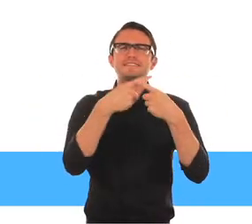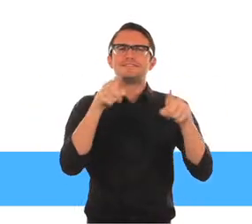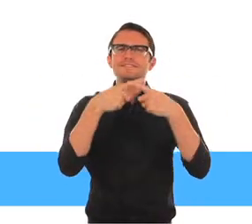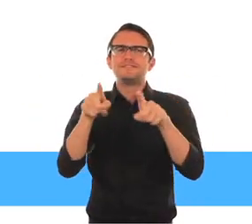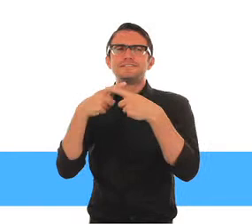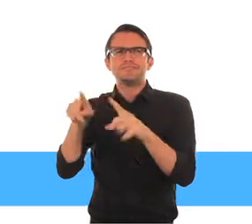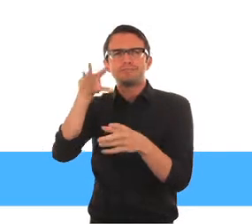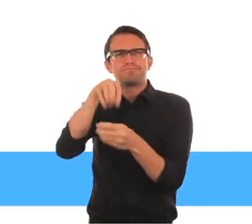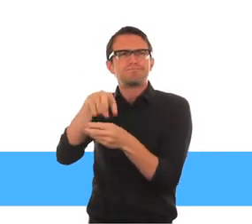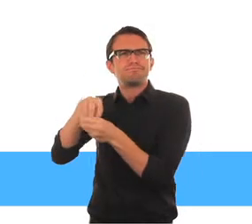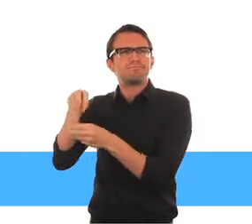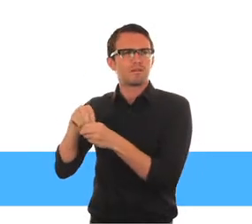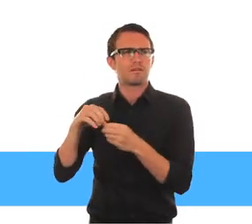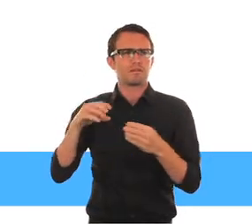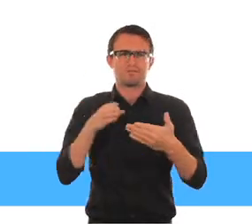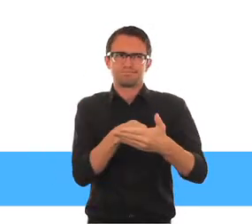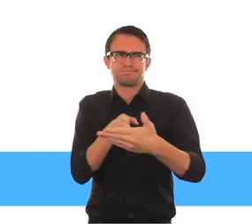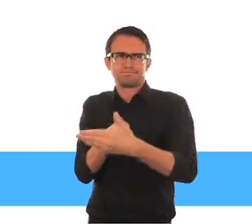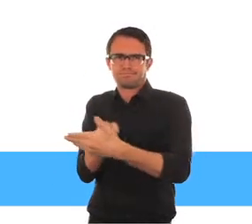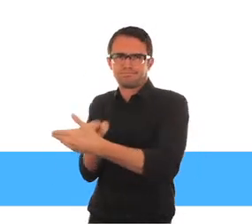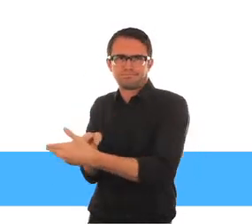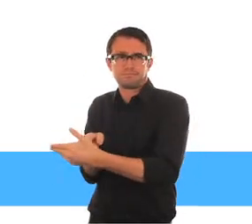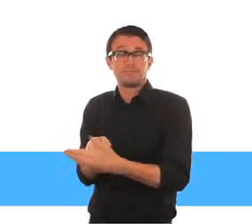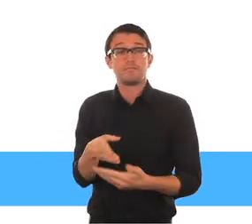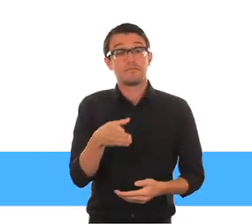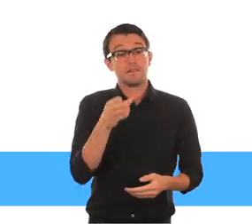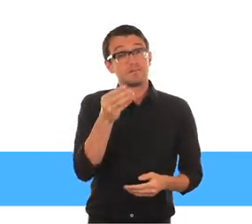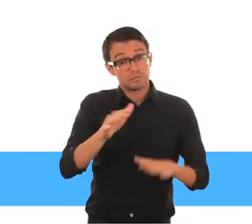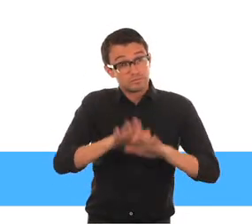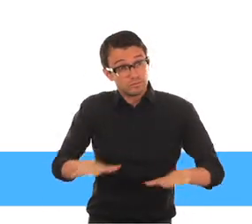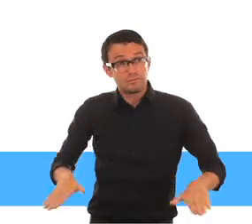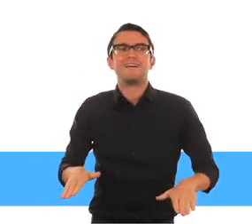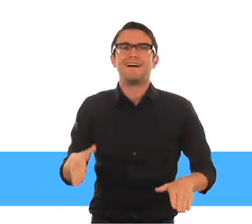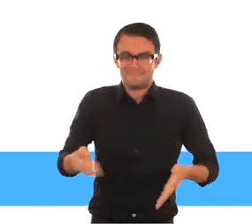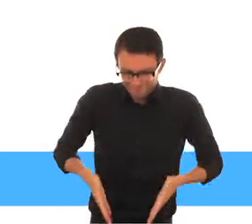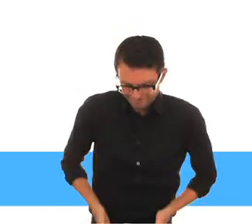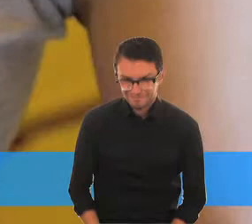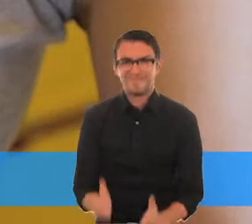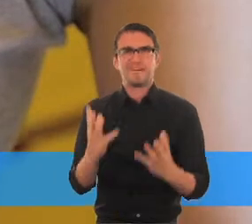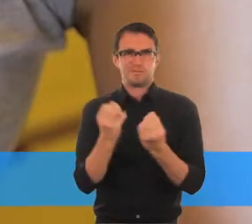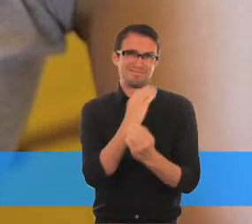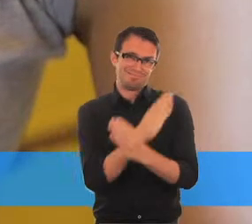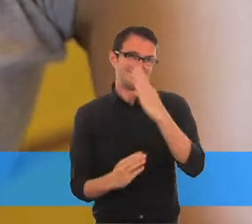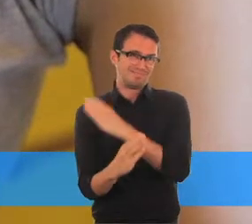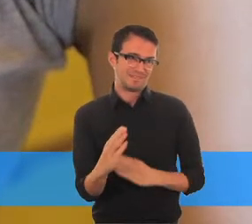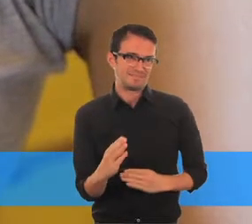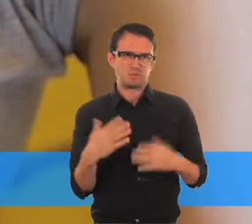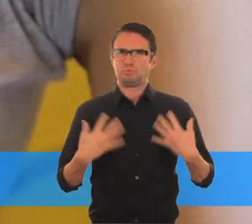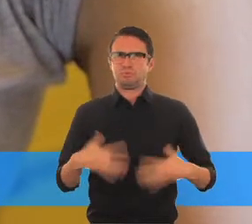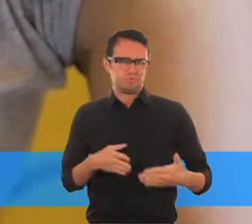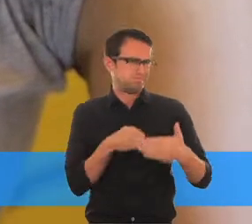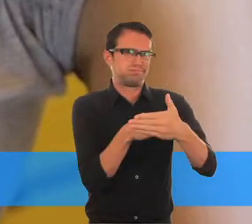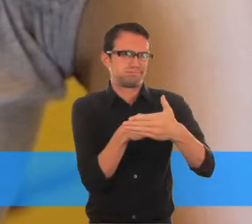pleine participation à la société. Certains enfants naissent avec un problème de santé ou une déficience invalidante, tandis